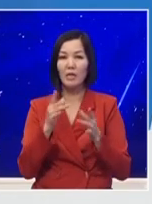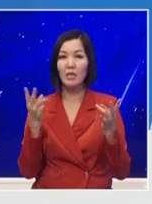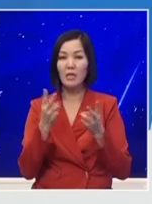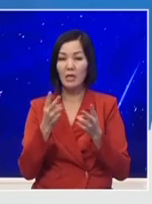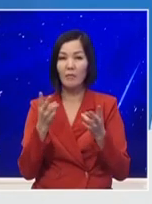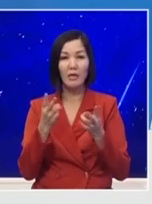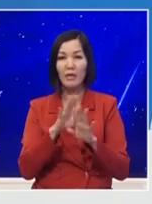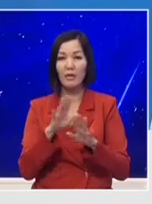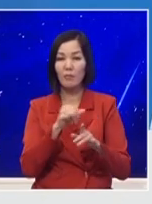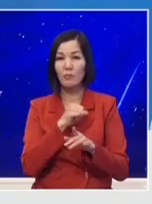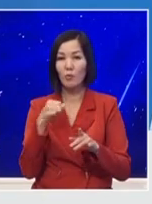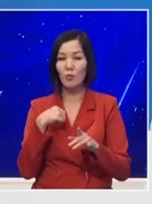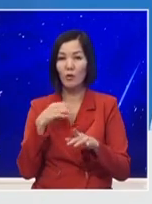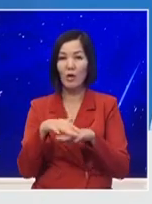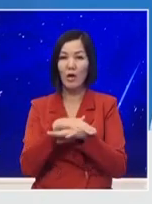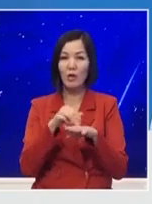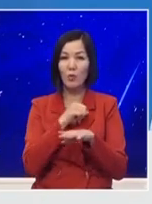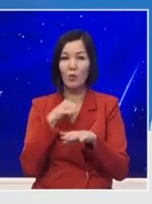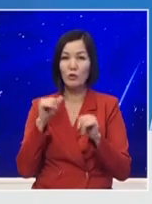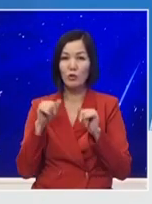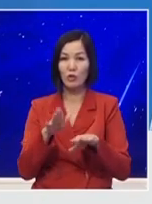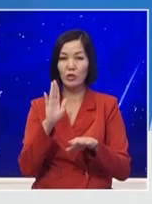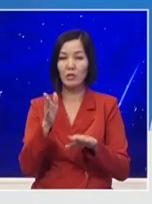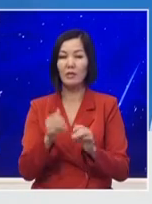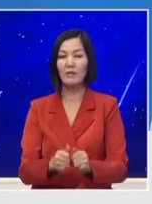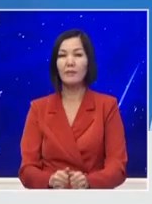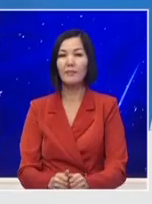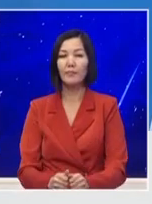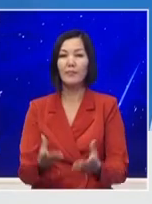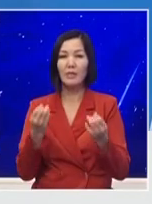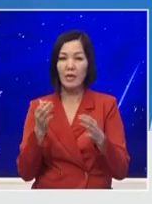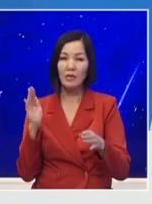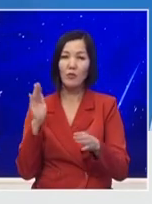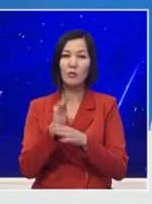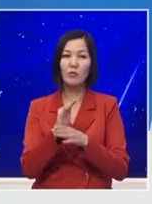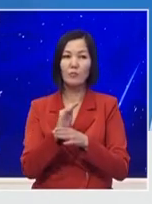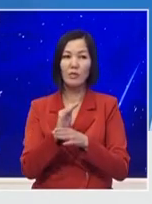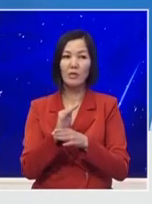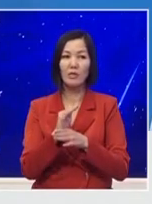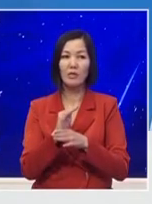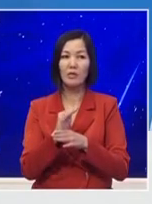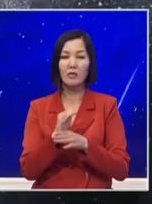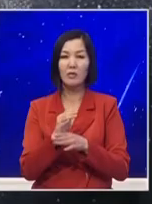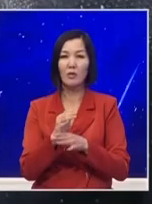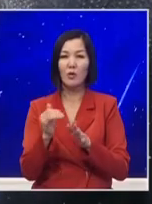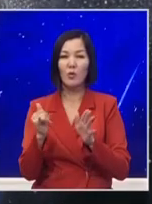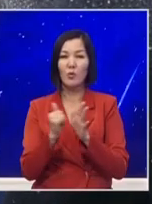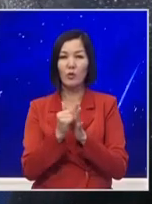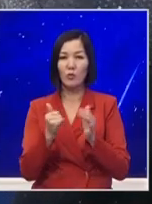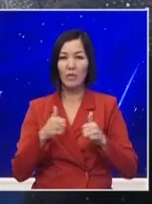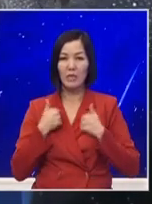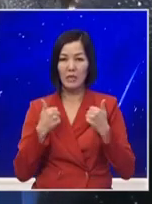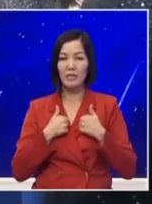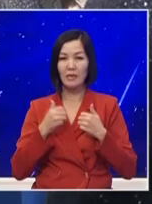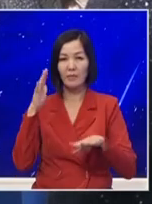айтып кеткендей, осы Қазақтелекоммен тағы да жұмыс жасаймыз. Тағы да қосымша жаңағы жәшіктер орнатуға тырысамыз. Әкім